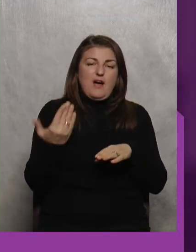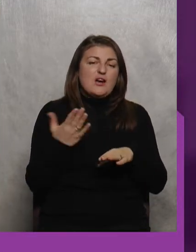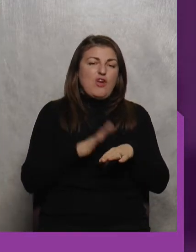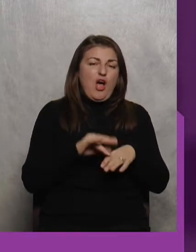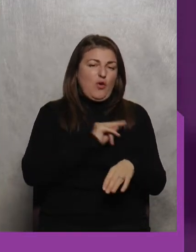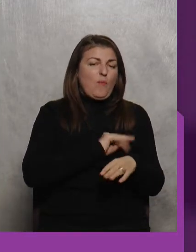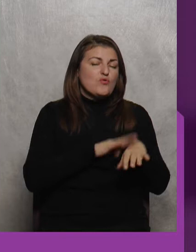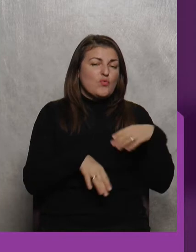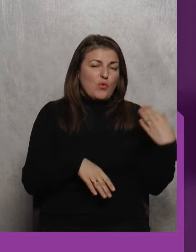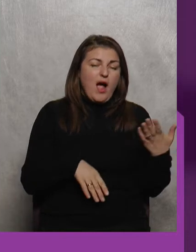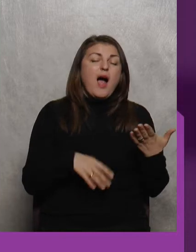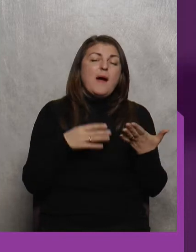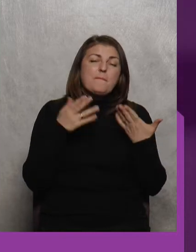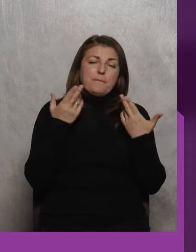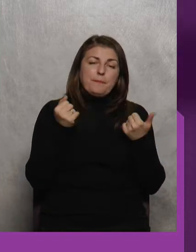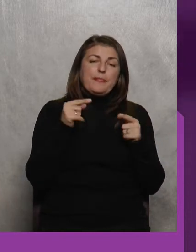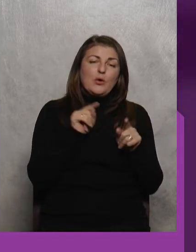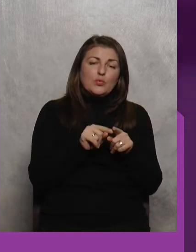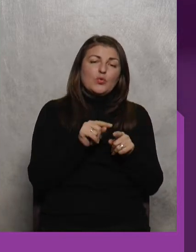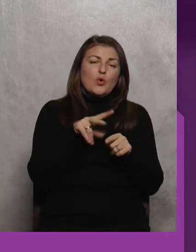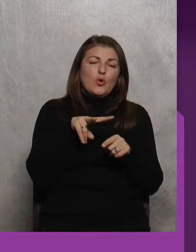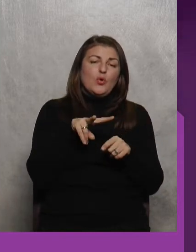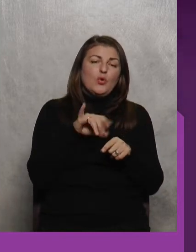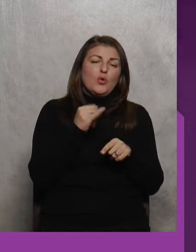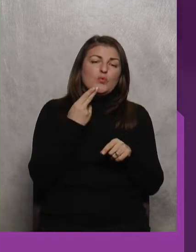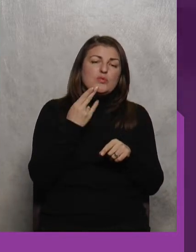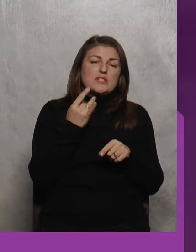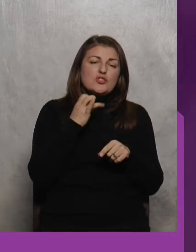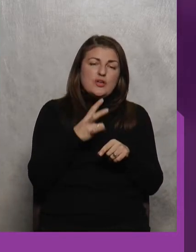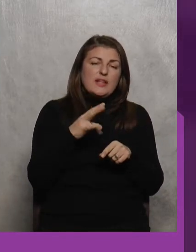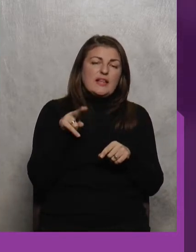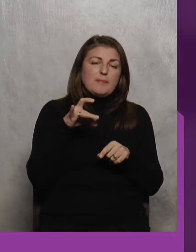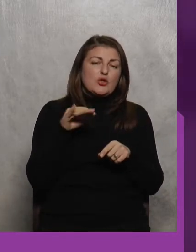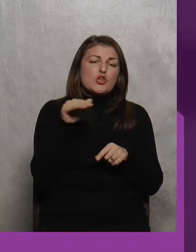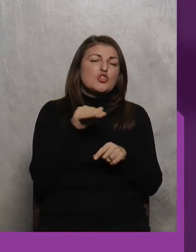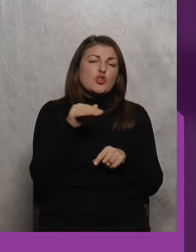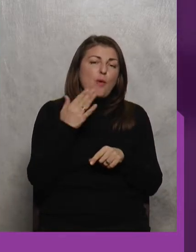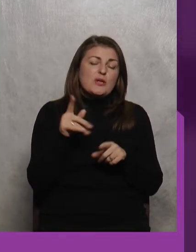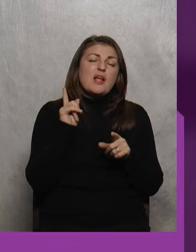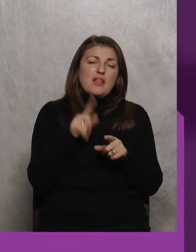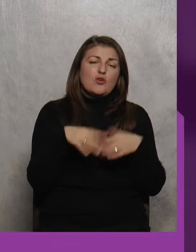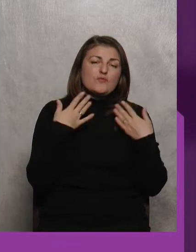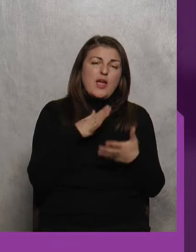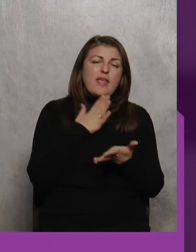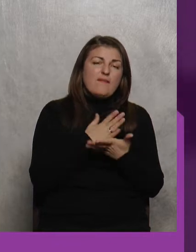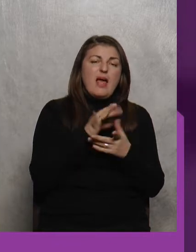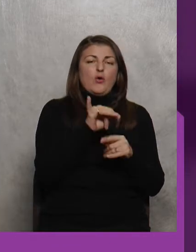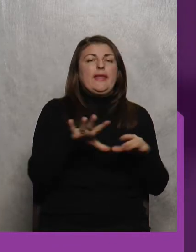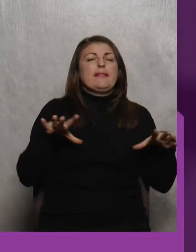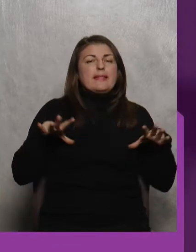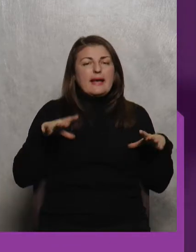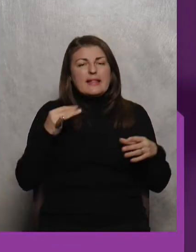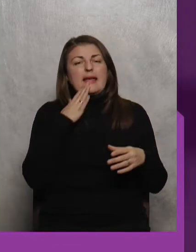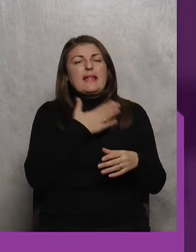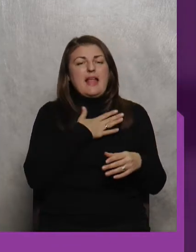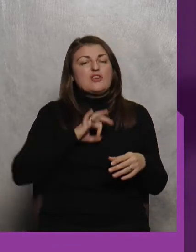робоча, так? Да, і тут Луцишин Дмитро з Житомирщини також вже є і тренером, і